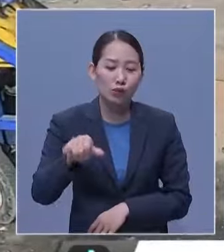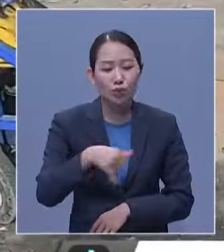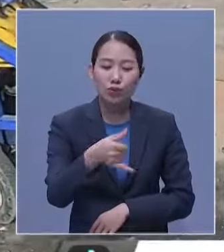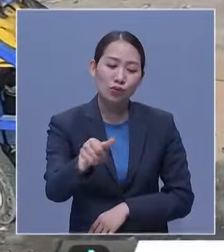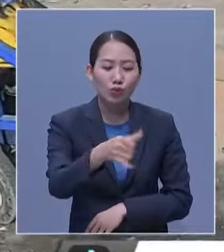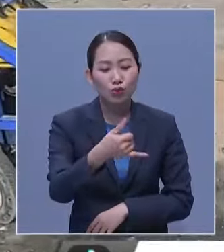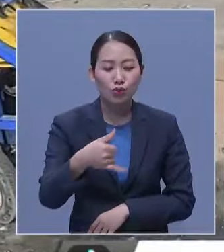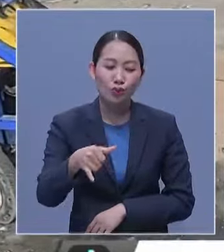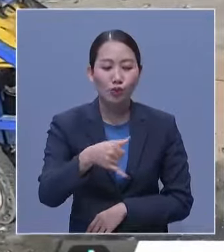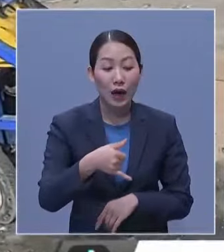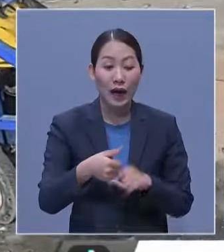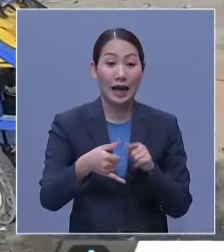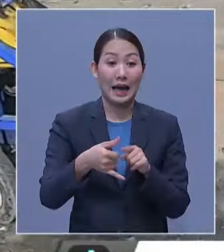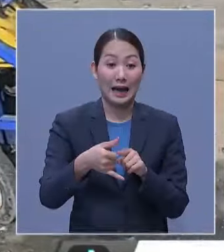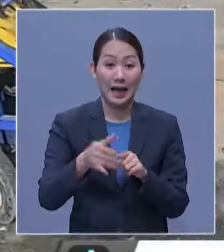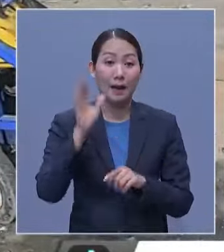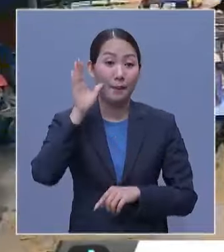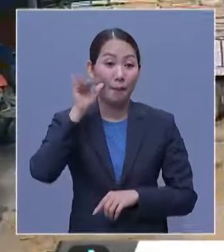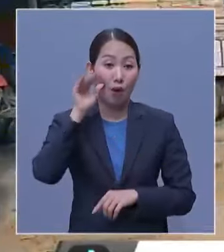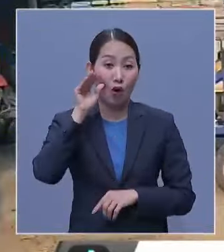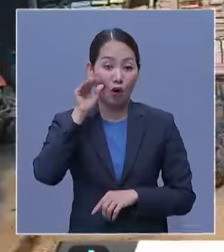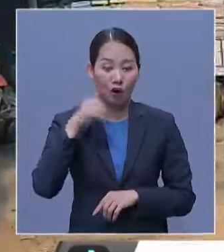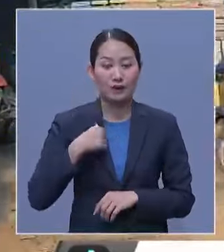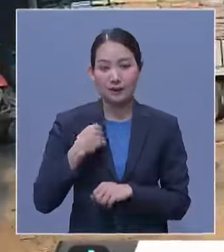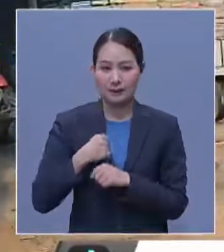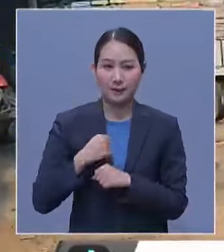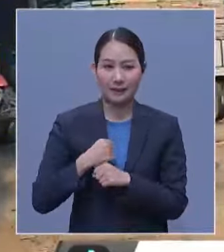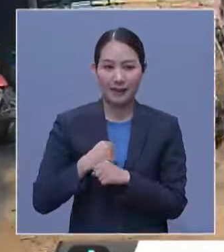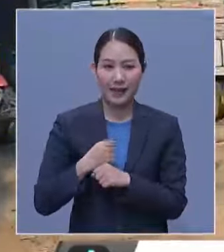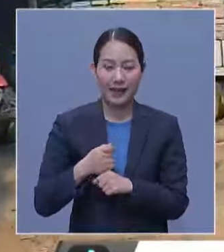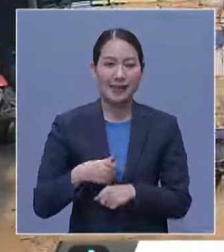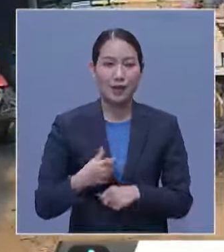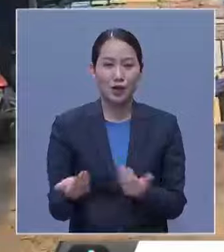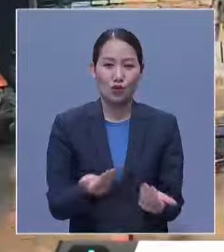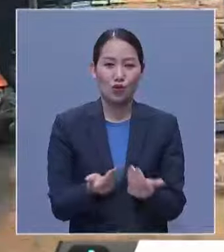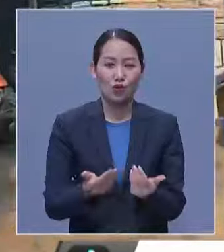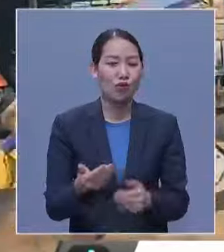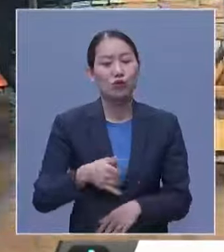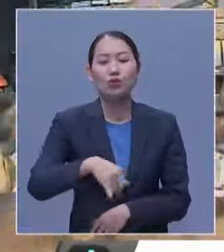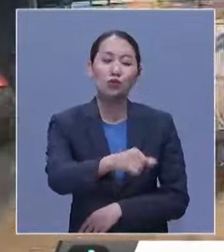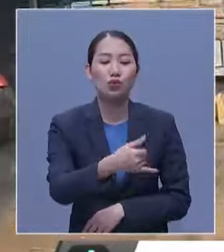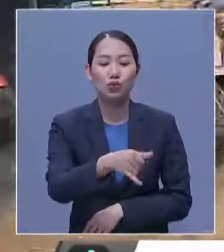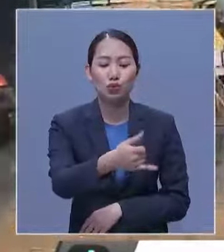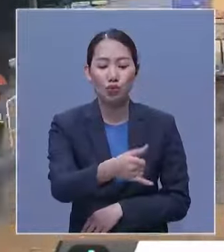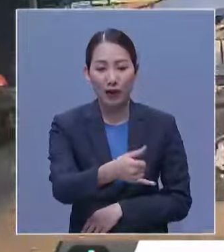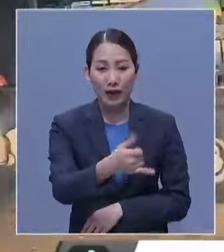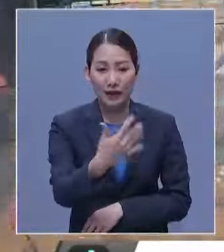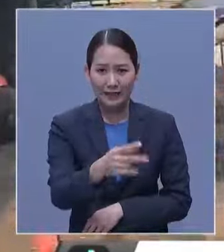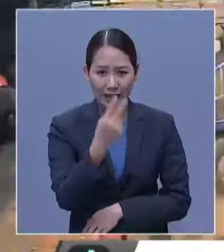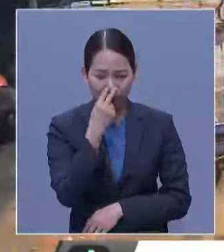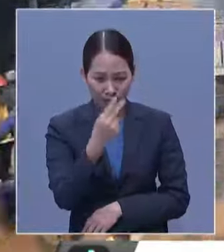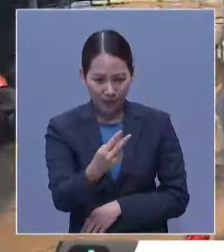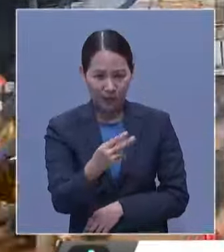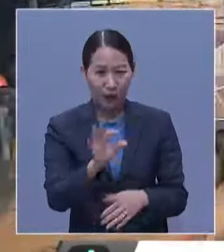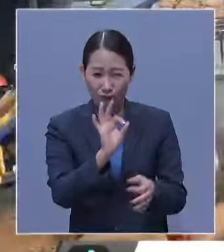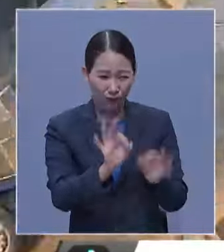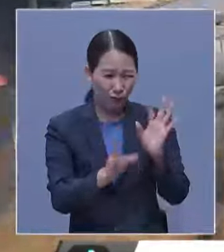อยู่ปรากฏว่าเกิดไฟลุกไหม้ที่ต้นอ้อยท้ายรถแล้ว